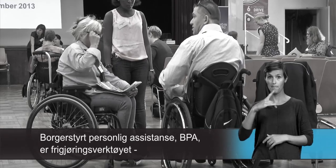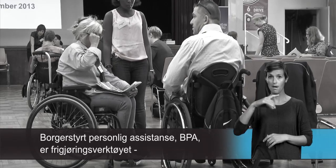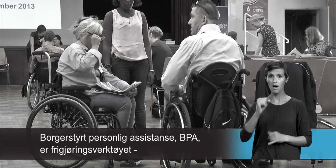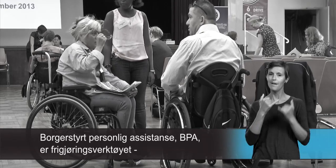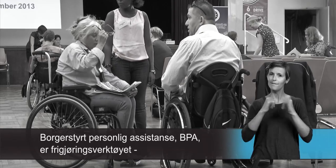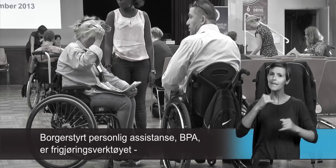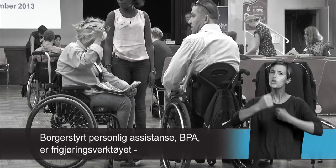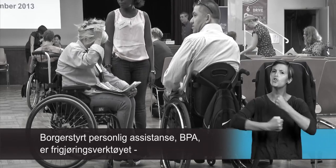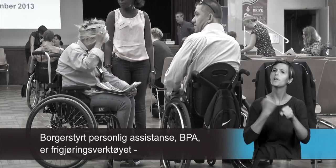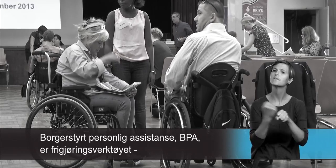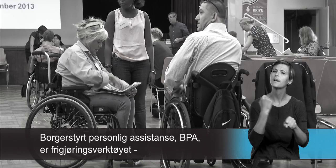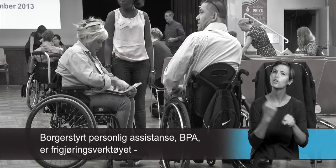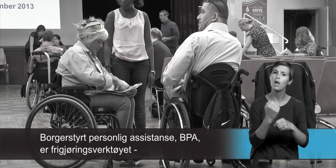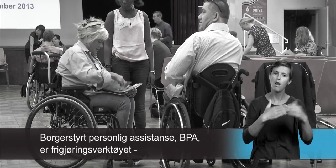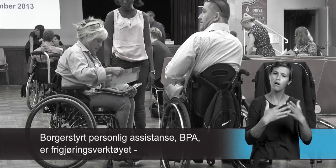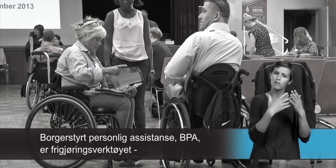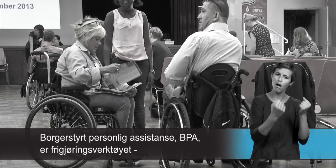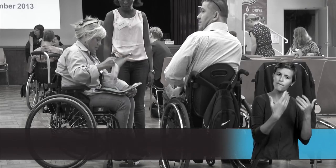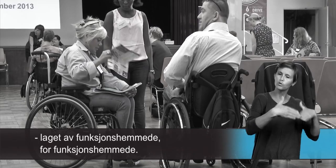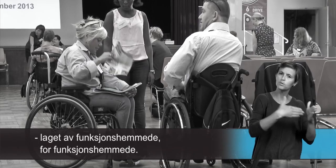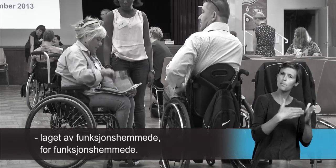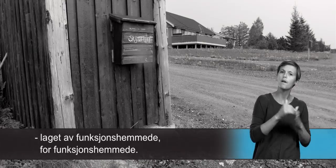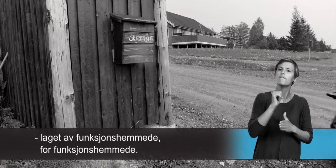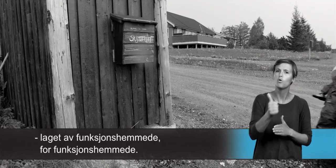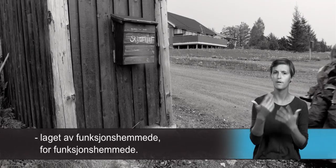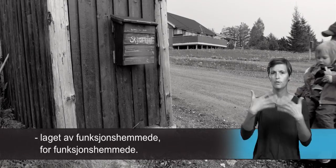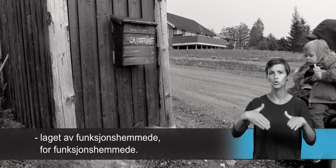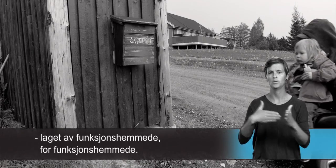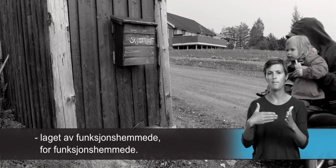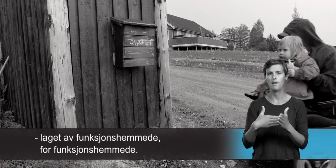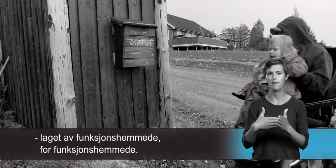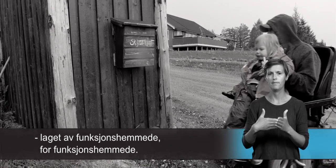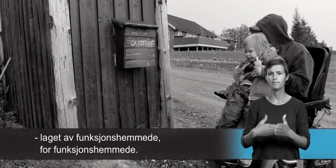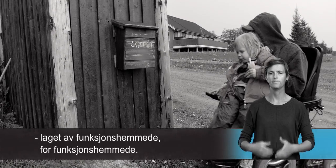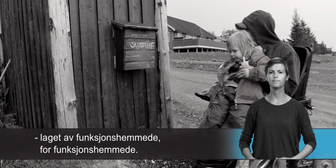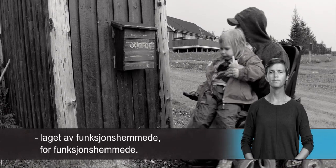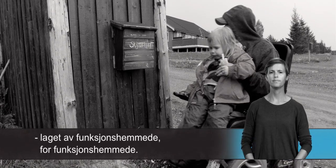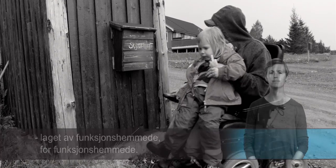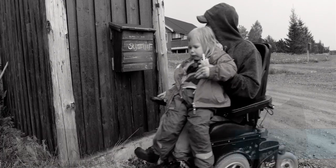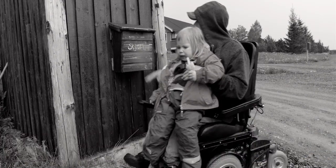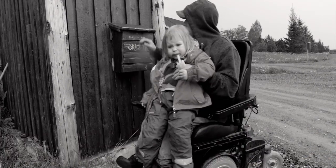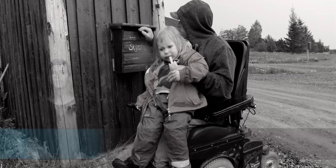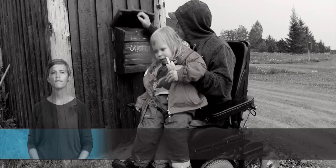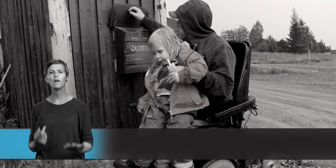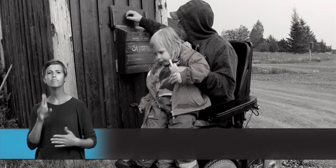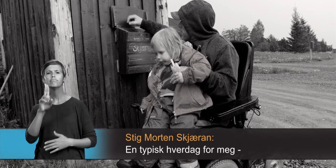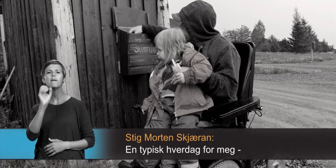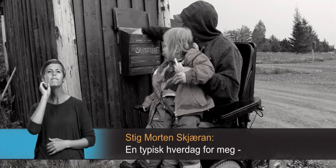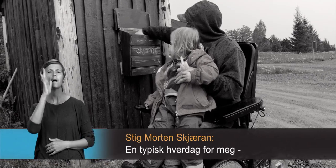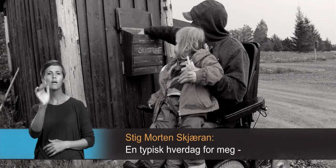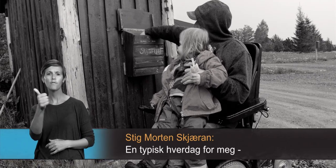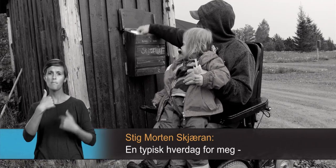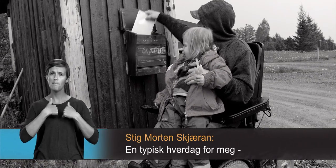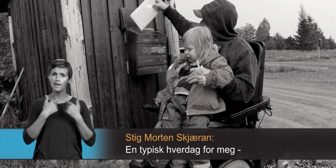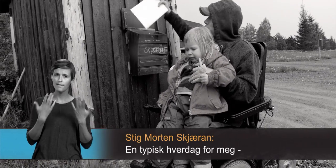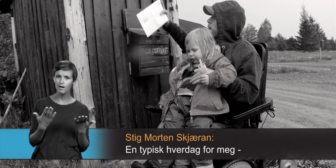personlig assistanse, BPA, er frigjøringsverktøyet, laget av funksjonshemmede for funksjonshemmede. En